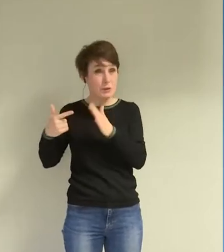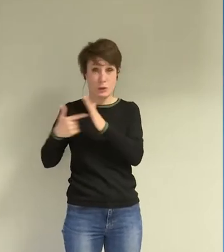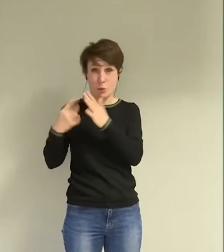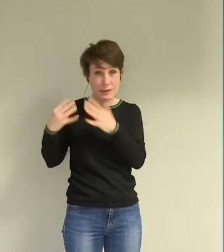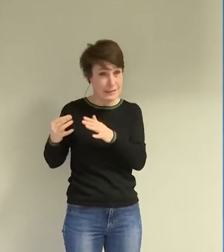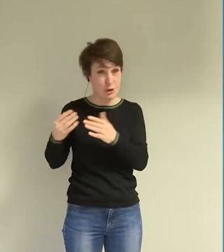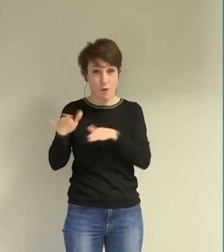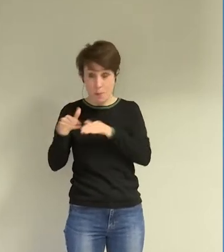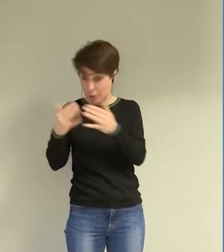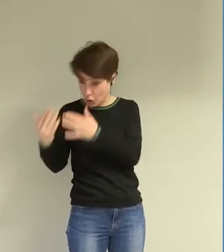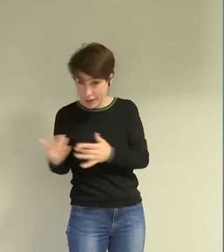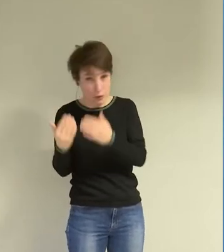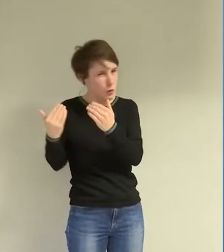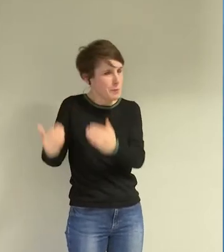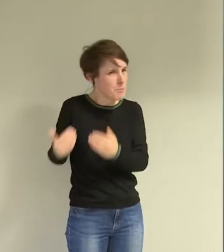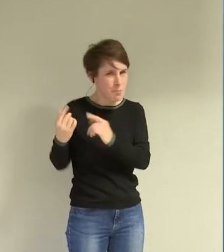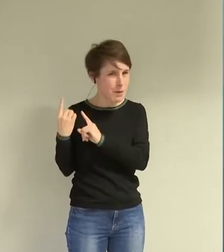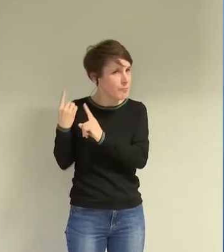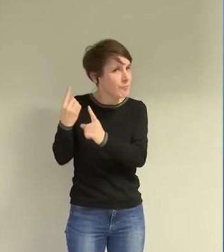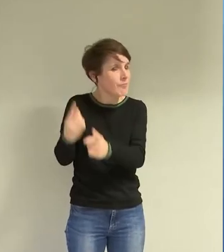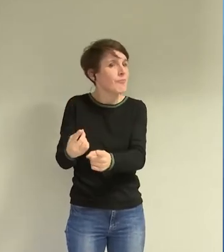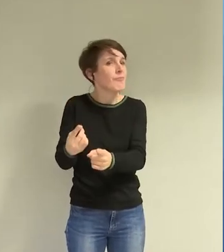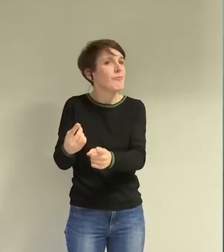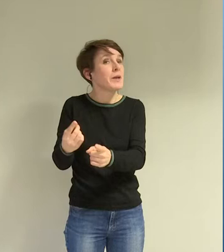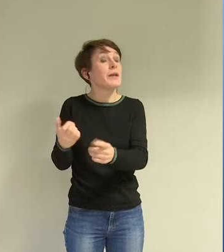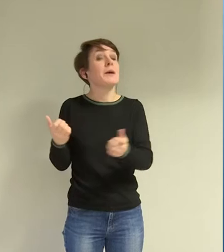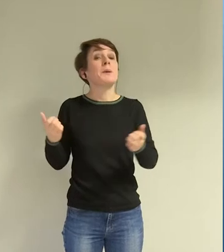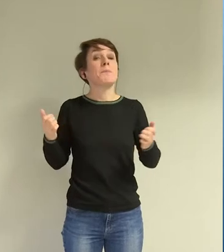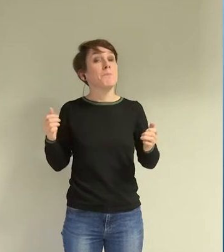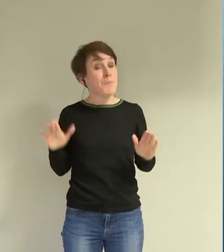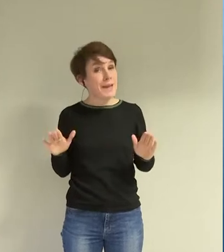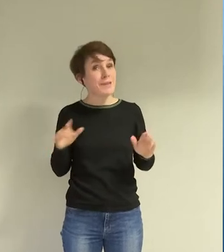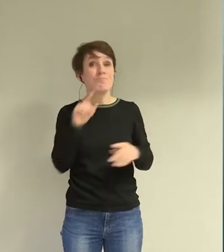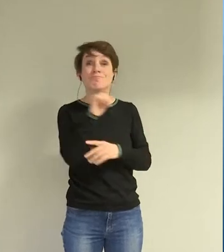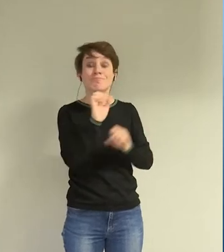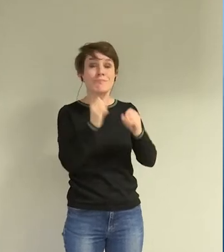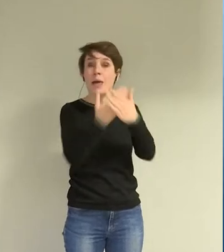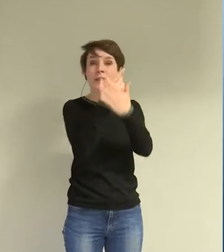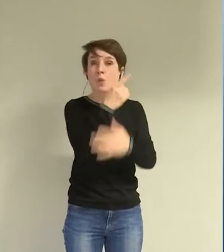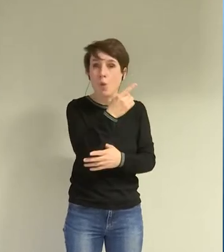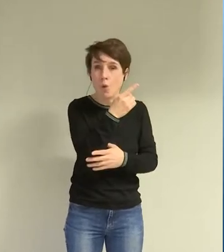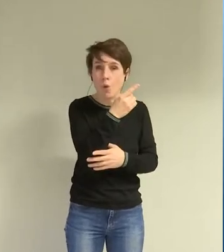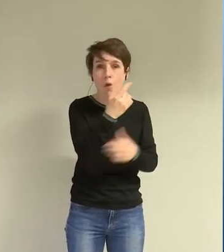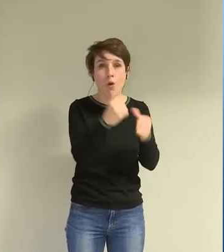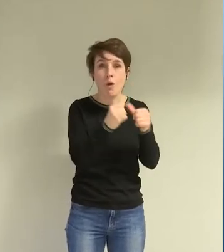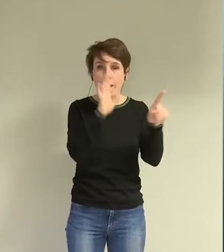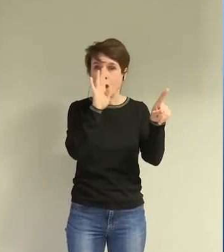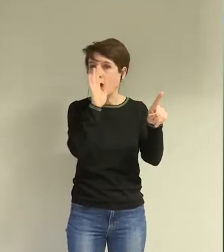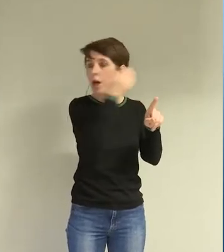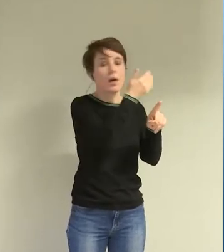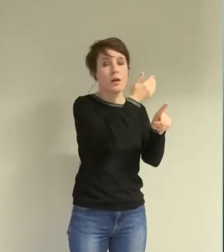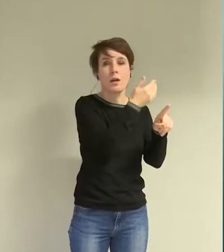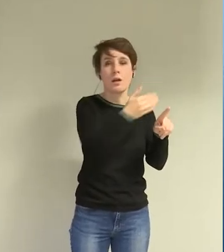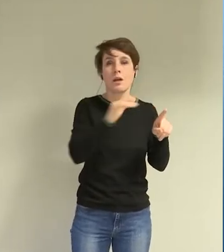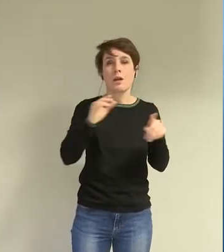nous constante mais vous le savez le conseil métropolitain finalement renoncé au rachat de grenoble